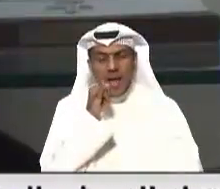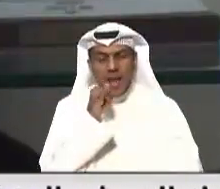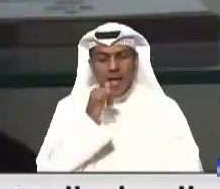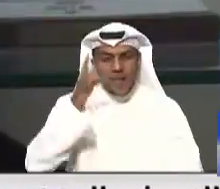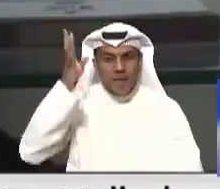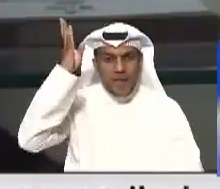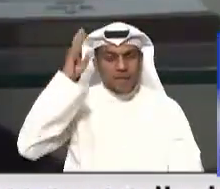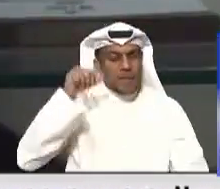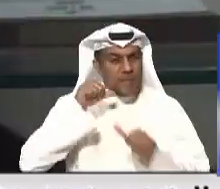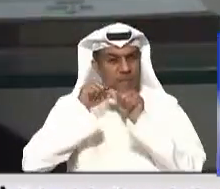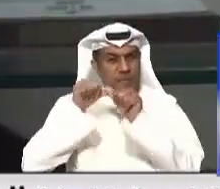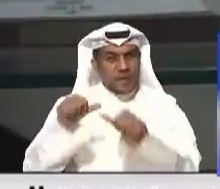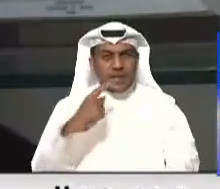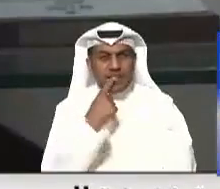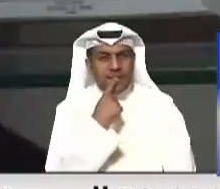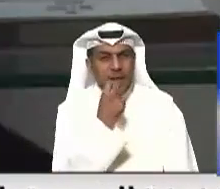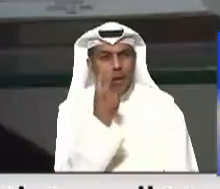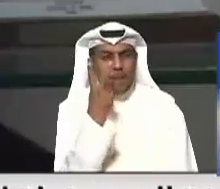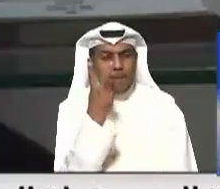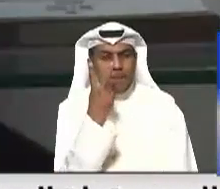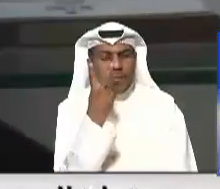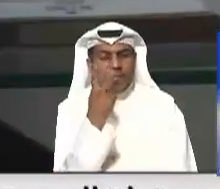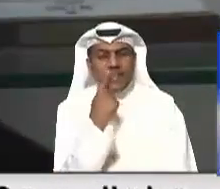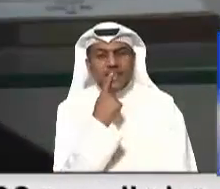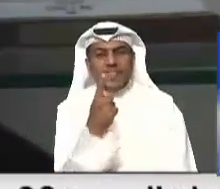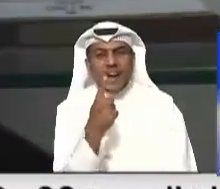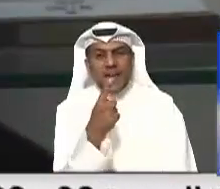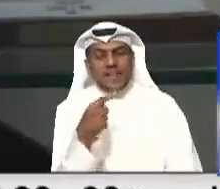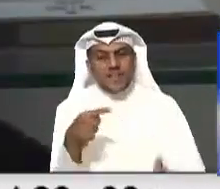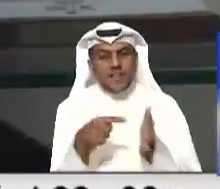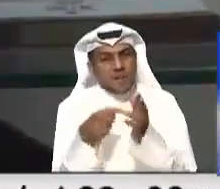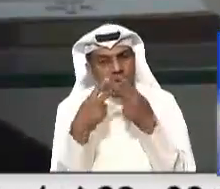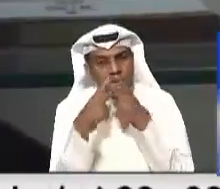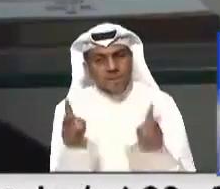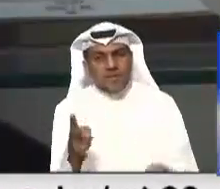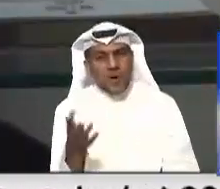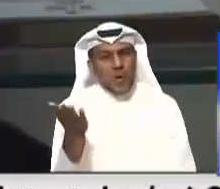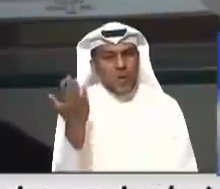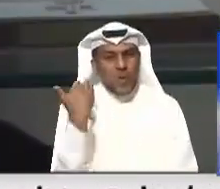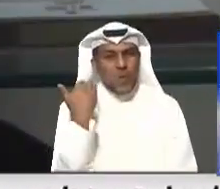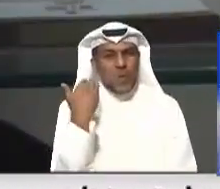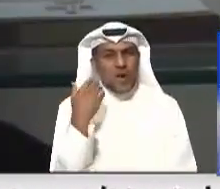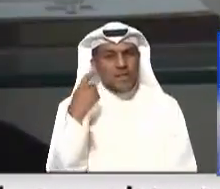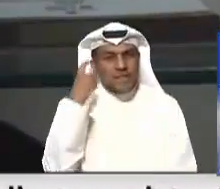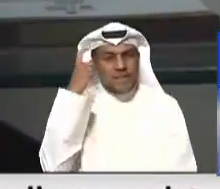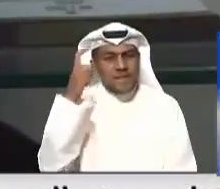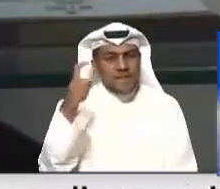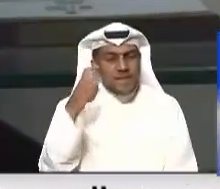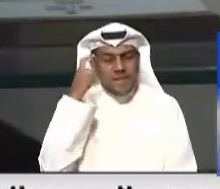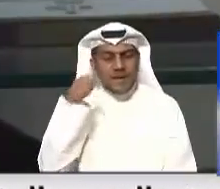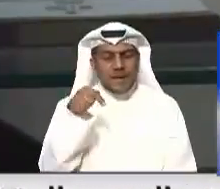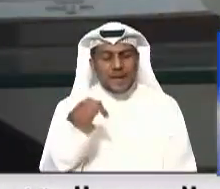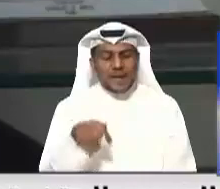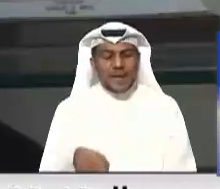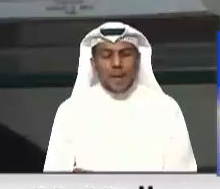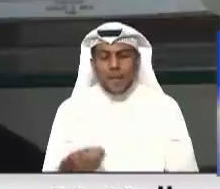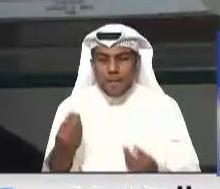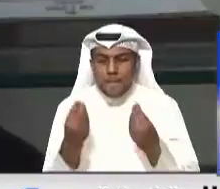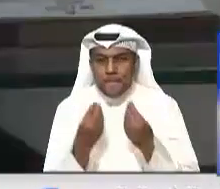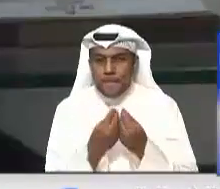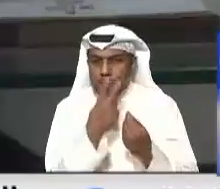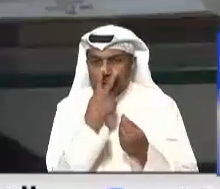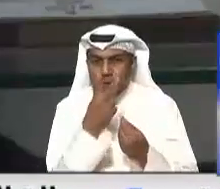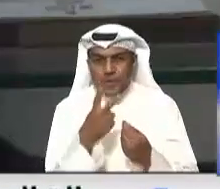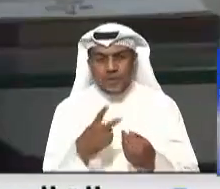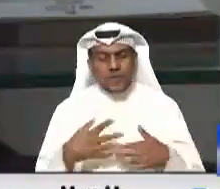ذكرى 200 على إنشاء هذه الأكاديمية، وأيضا الحضور الأول لجلالة الملك تشارلز الثالث ليحضر